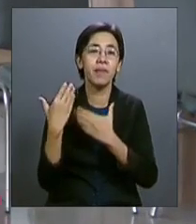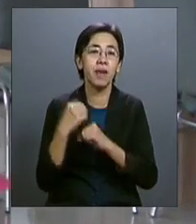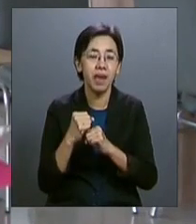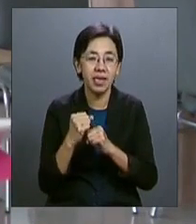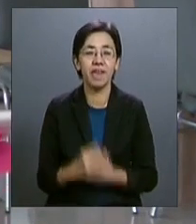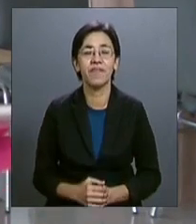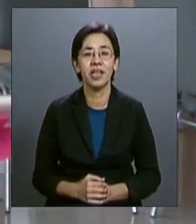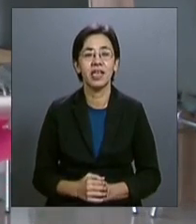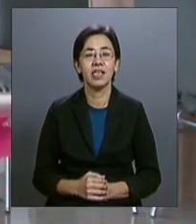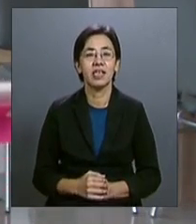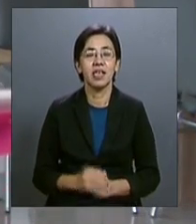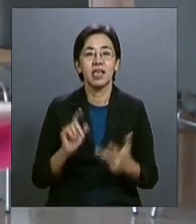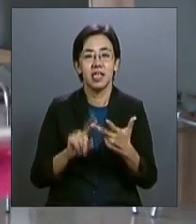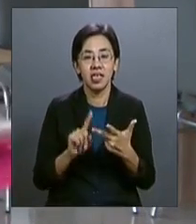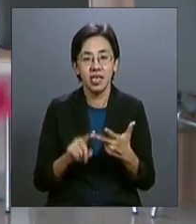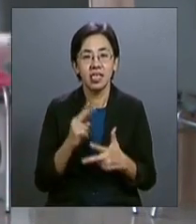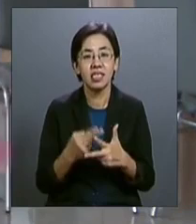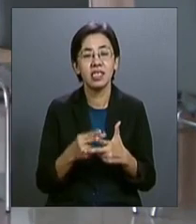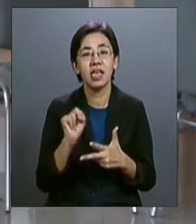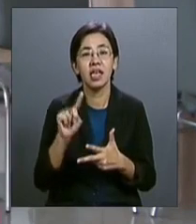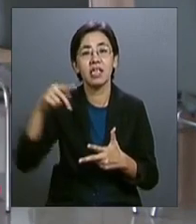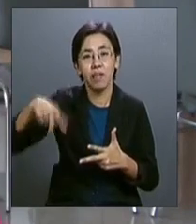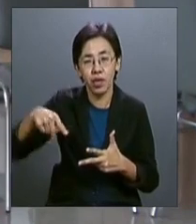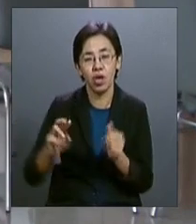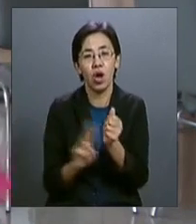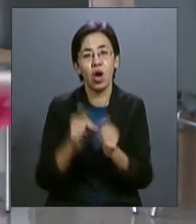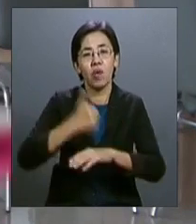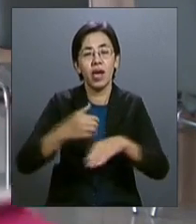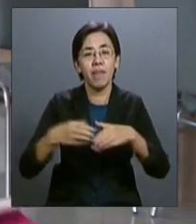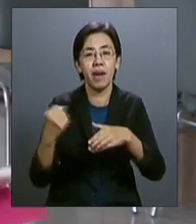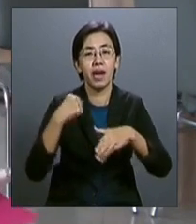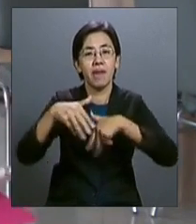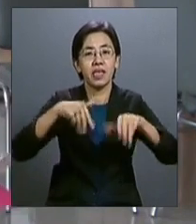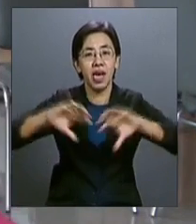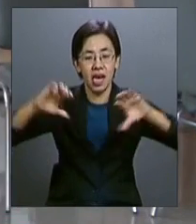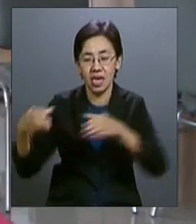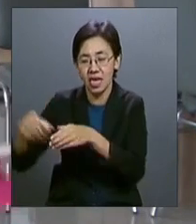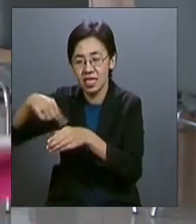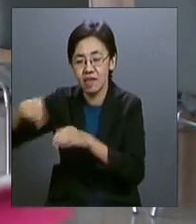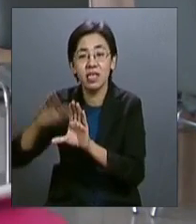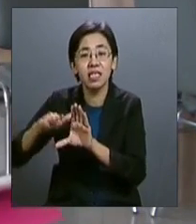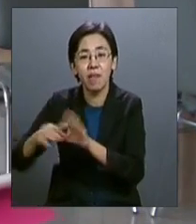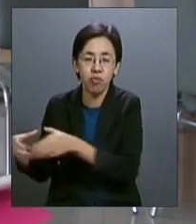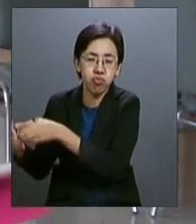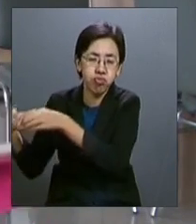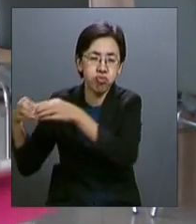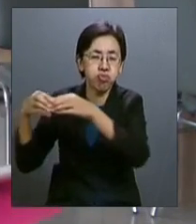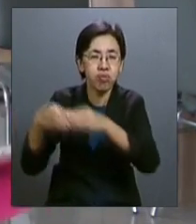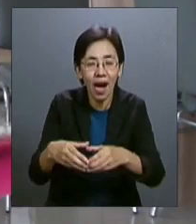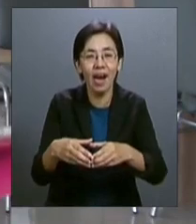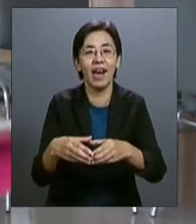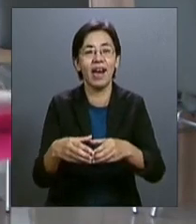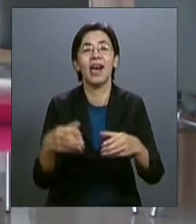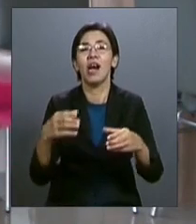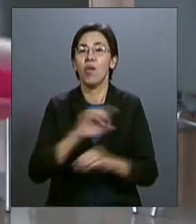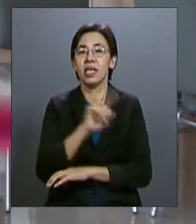กลทีภัทยกุลและนายณัฐพลทิพย์สุวรรณนะคะรองหัวหน้าพรรคพลังประชารัฐจะนำทีมผู้สมัครลงรับเลือกตั้งไปร่วมเปิดตัวกับพรรคใน